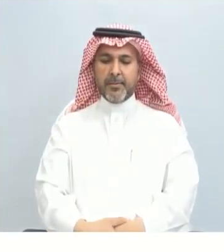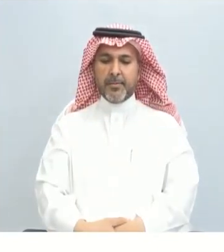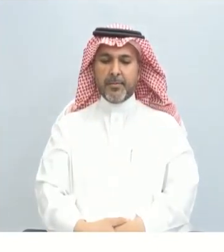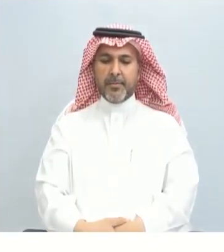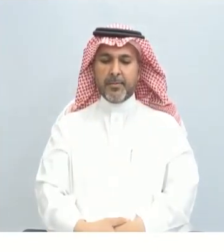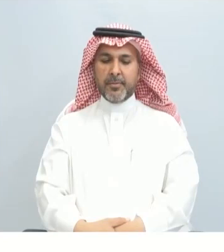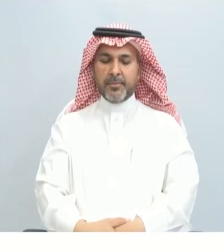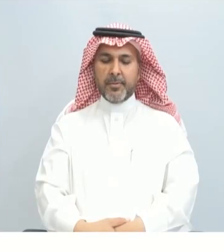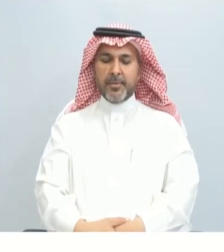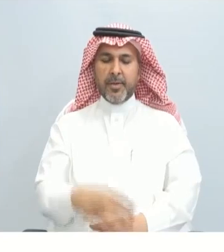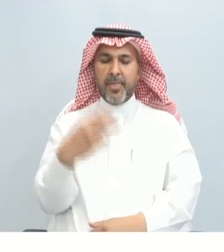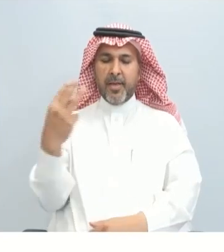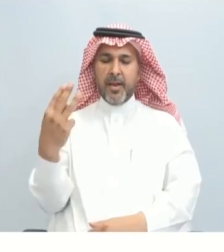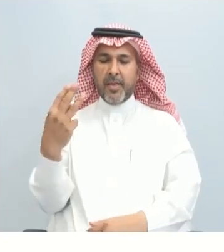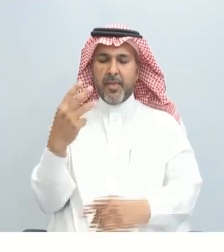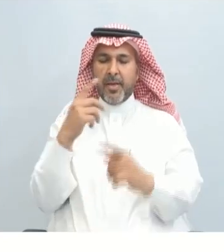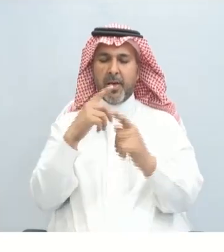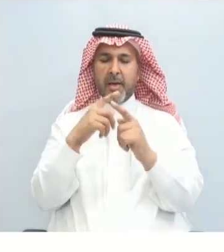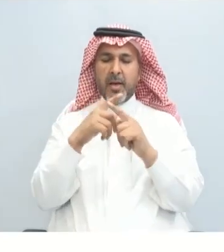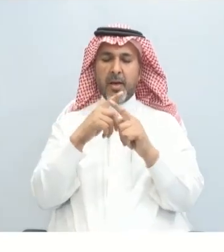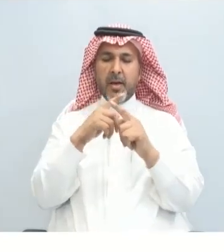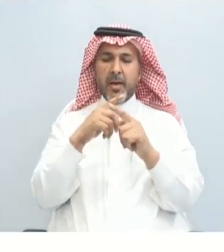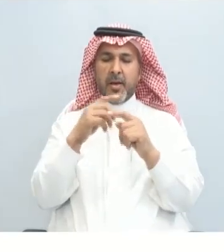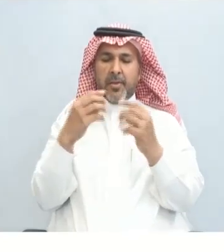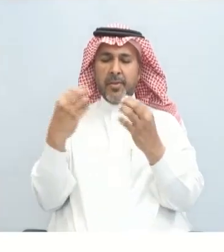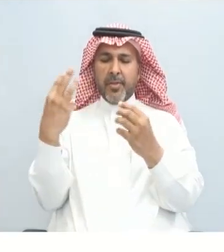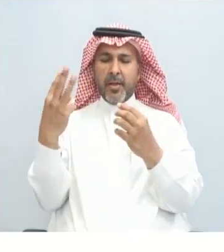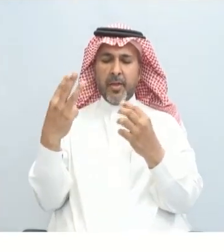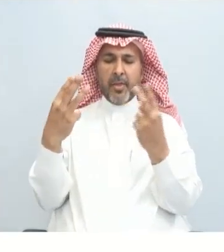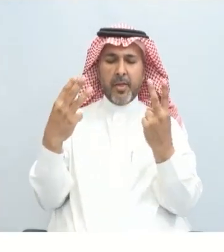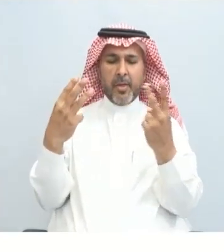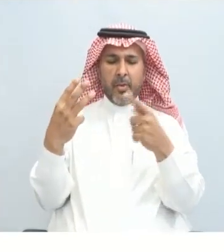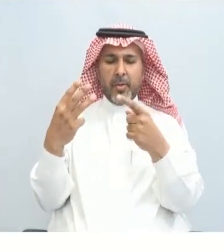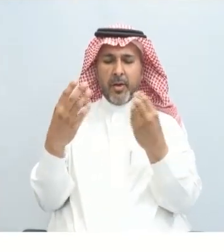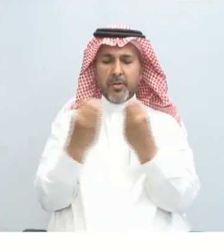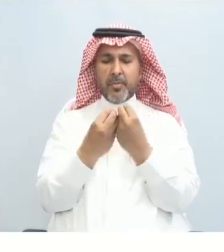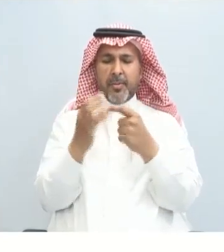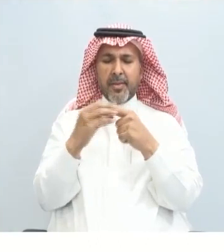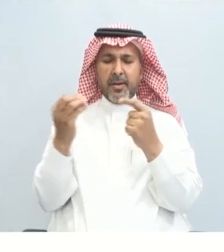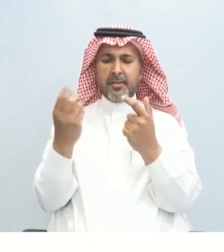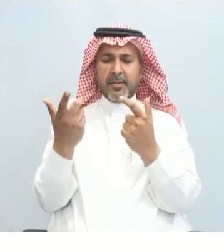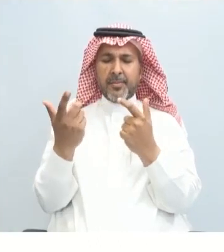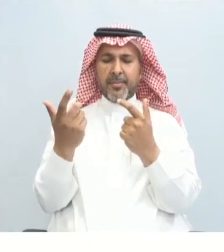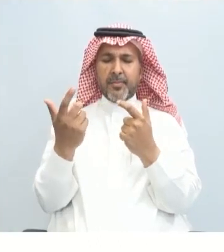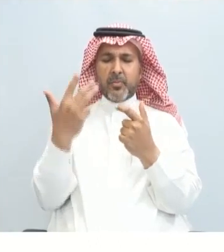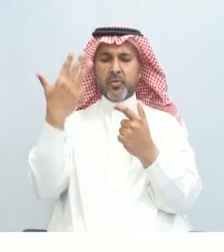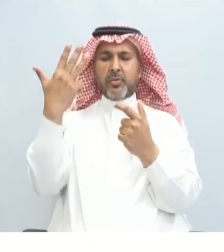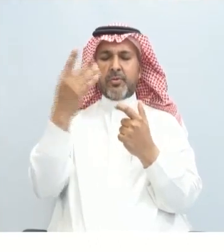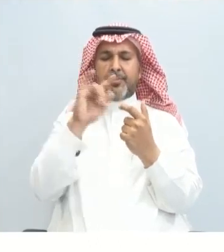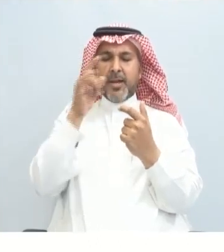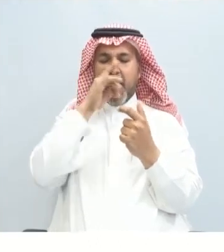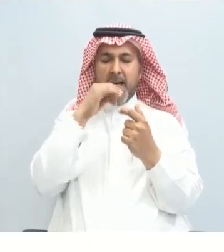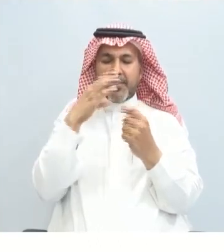الثلاثه وال 12 لان الفرق بينهم كم كم كان تسعه لكن هنا الفرق بينهم خمسه فبالتالي